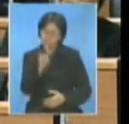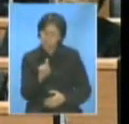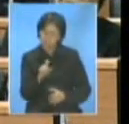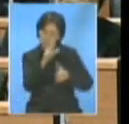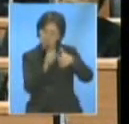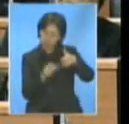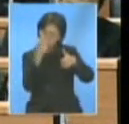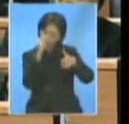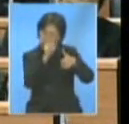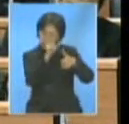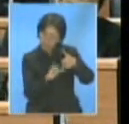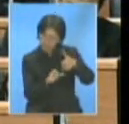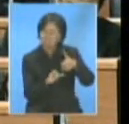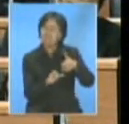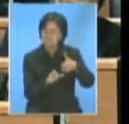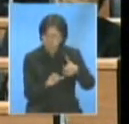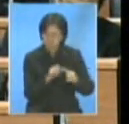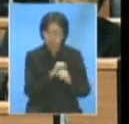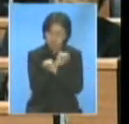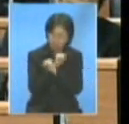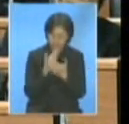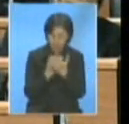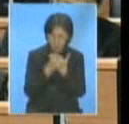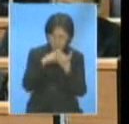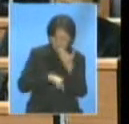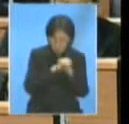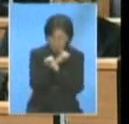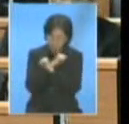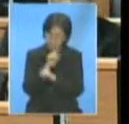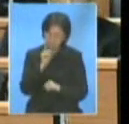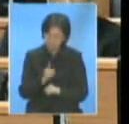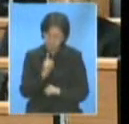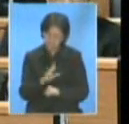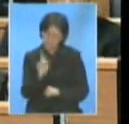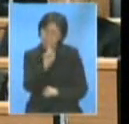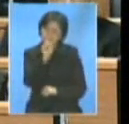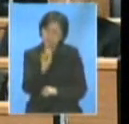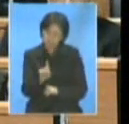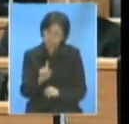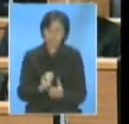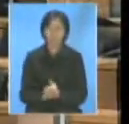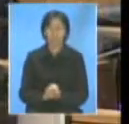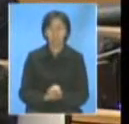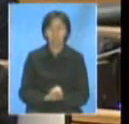นตรีว่าจะมีการปราบปรามการทุจริตในขณะนี้เนี่ยในขณะ